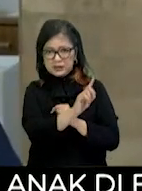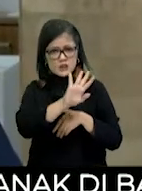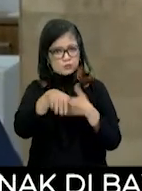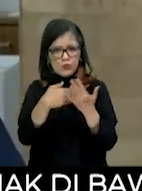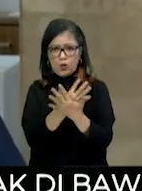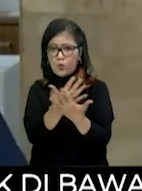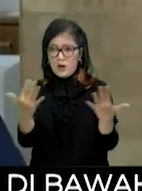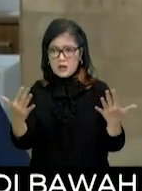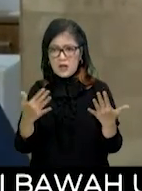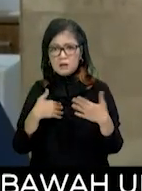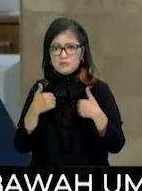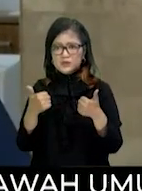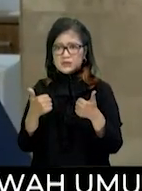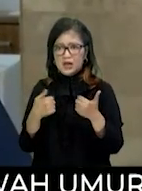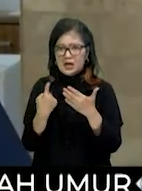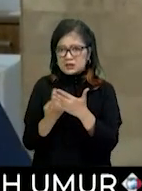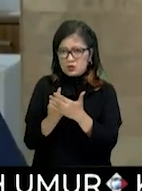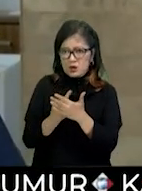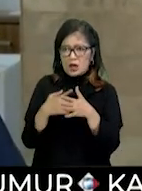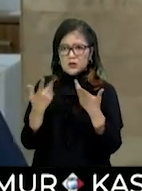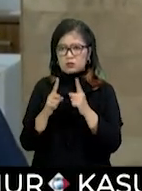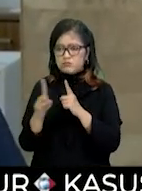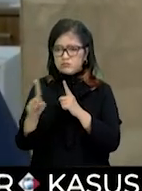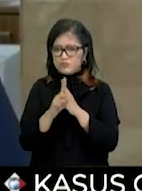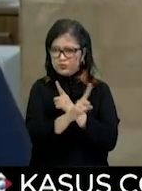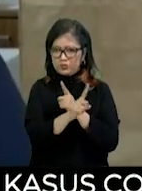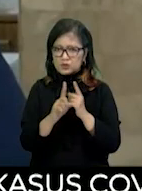bisa bersama-sama menerapkan protokol kesehatan yang ketat dan juga